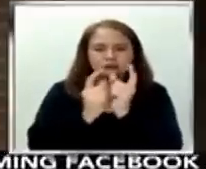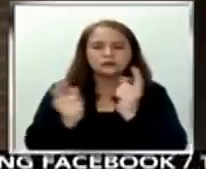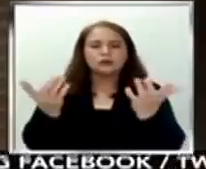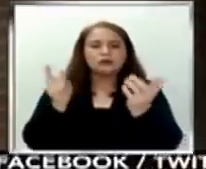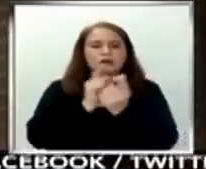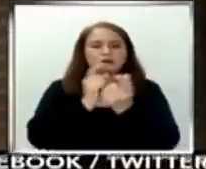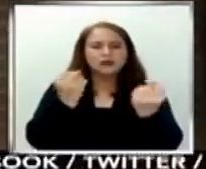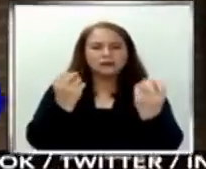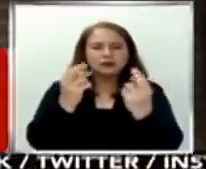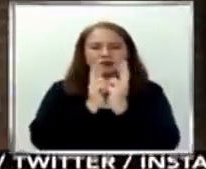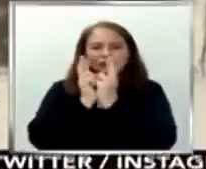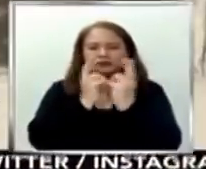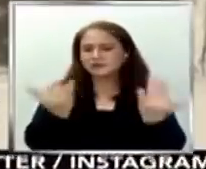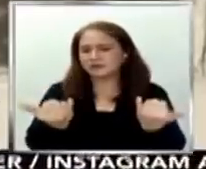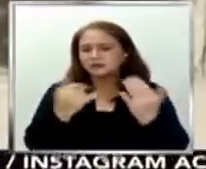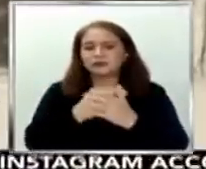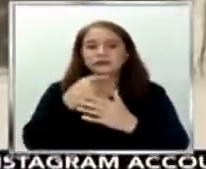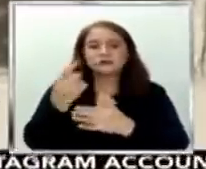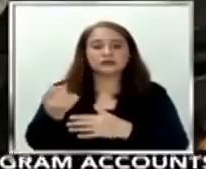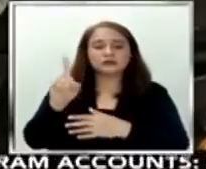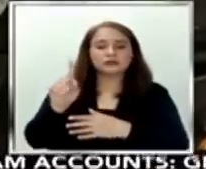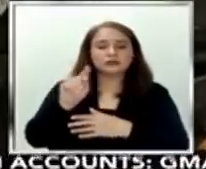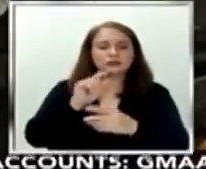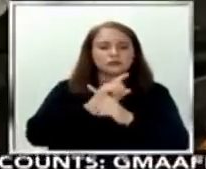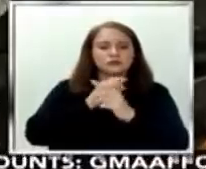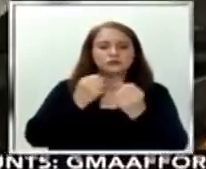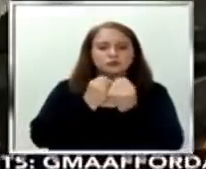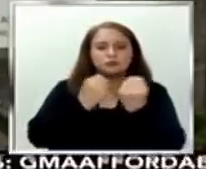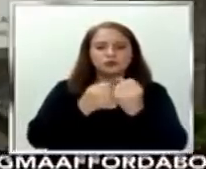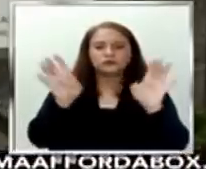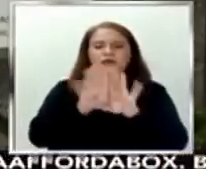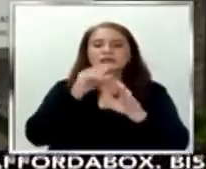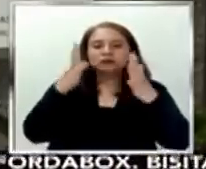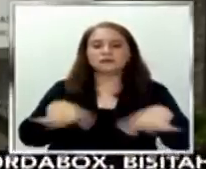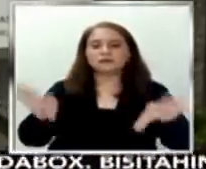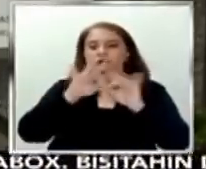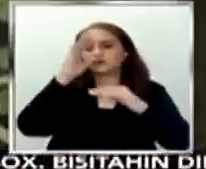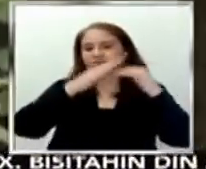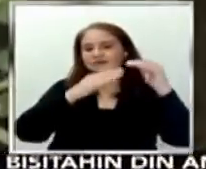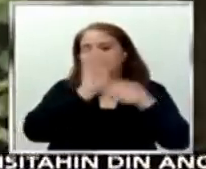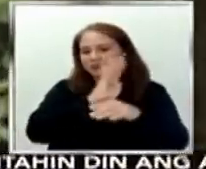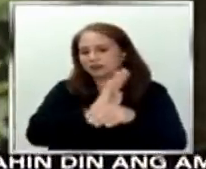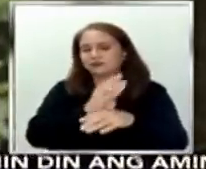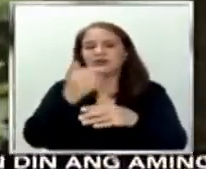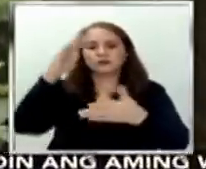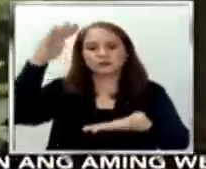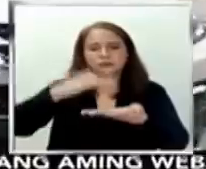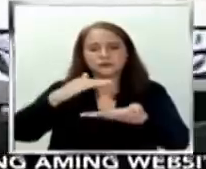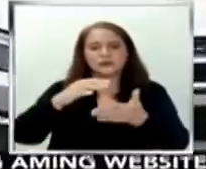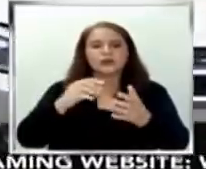eh. Gayunman, suportado ng DTI ang pagsasara ng ilang non-essential establishments at binabaan na rin nila ang kapasidad maging ng mga